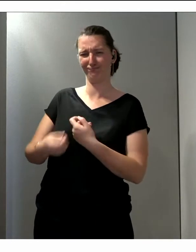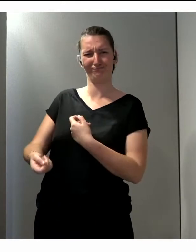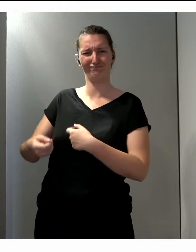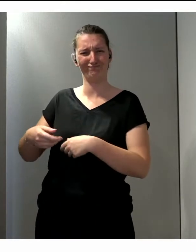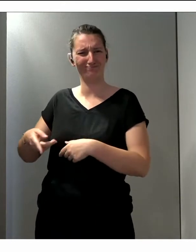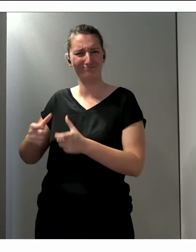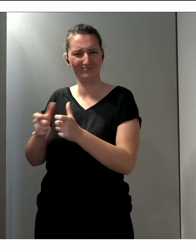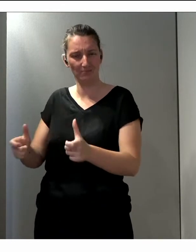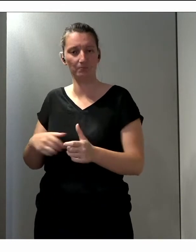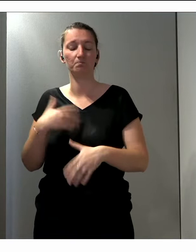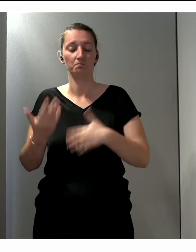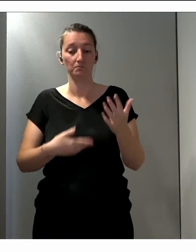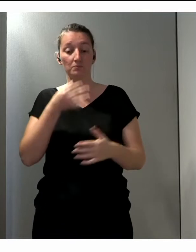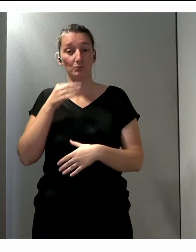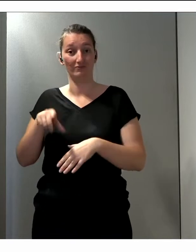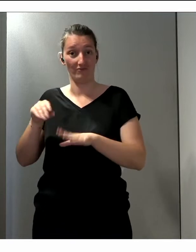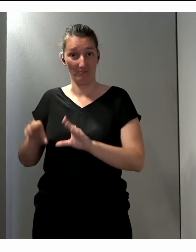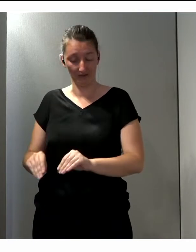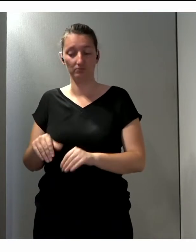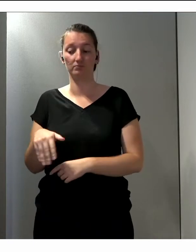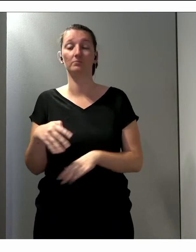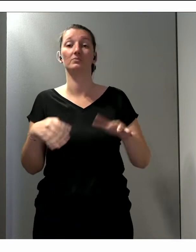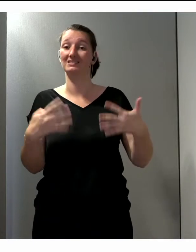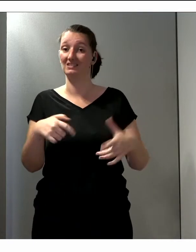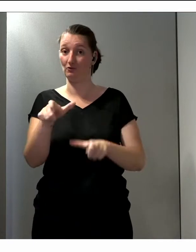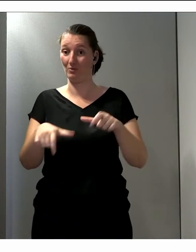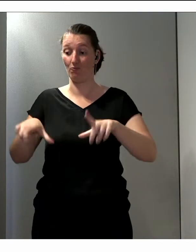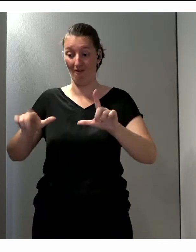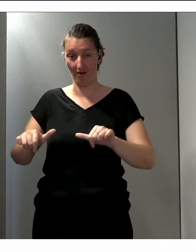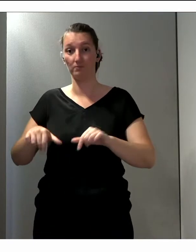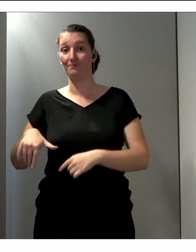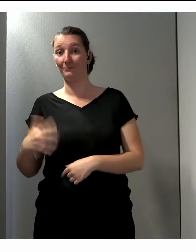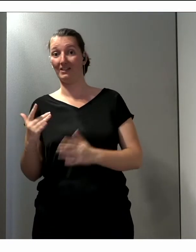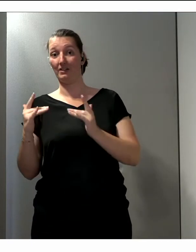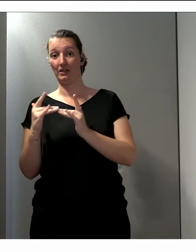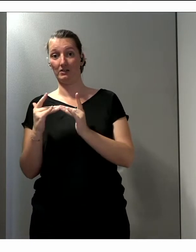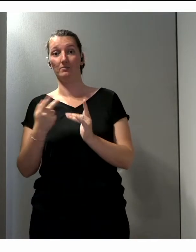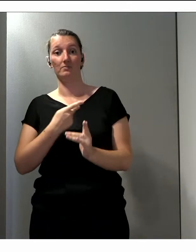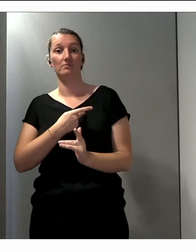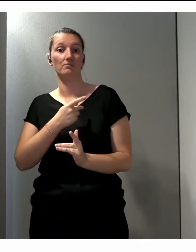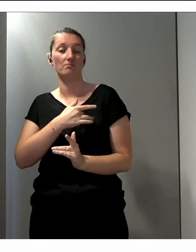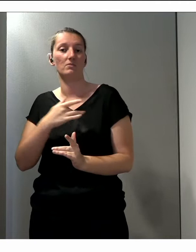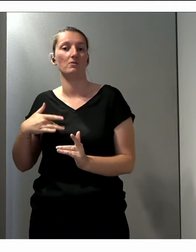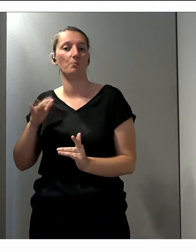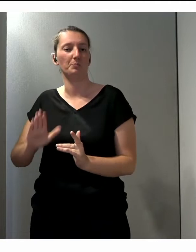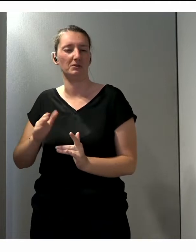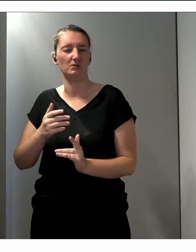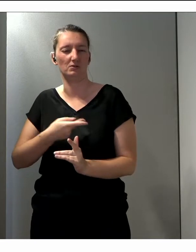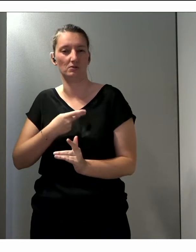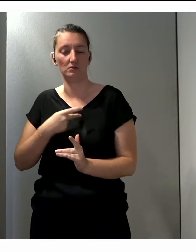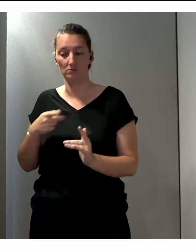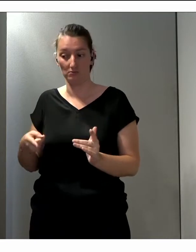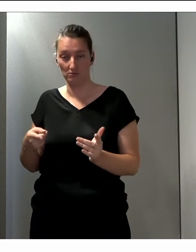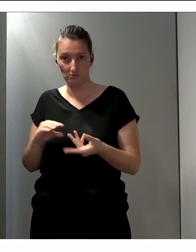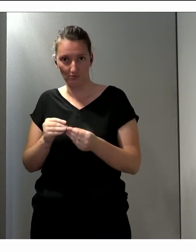19 personnes au moment du contrôle, 15 lits médicalisés. Alors les lits médicalisés qui en plus étaient assez grands et ne pouvaient pas être extraits